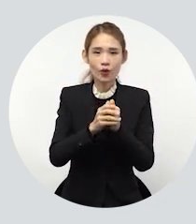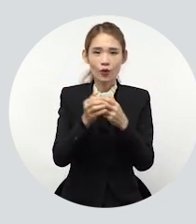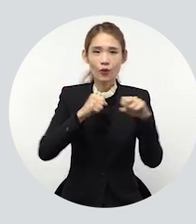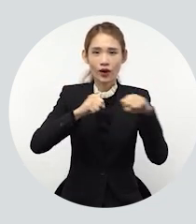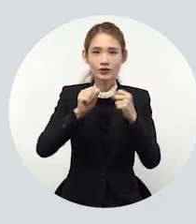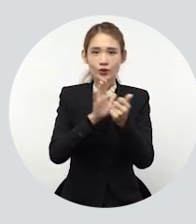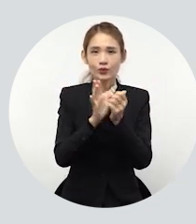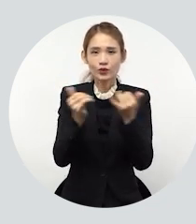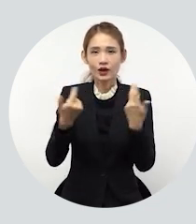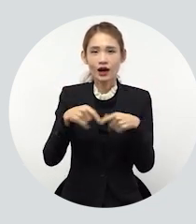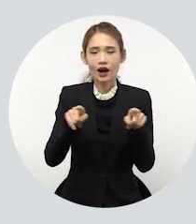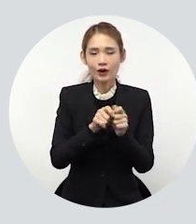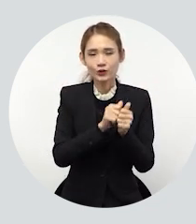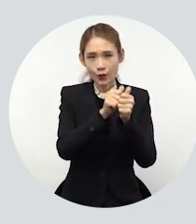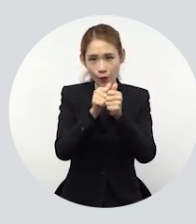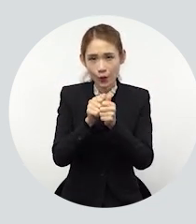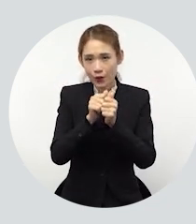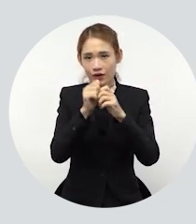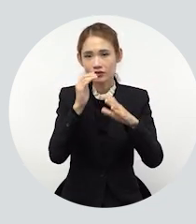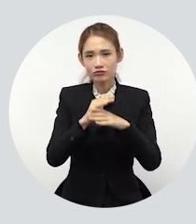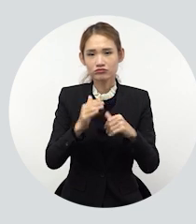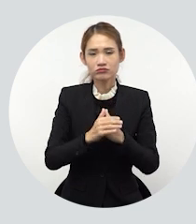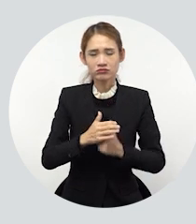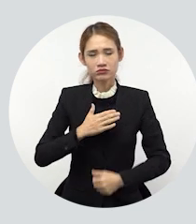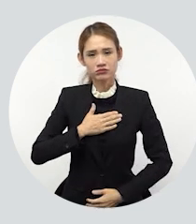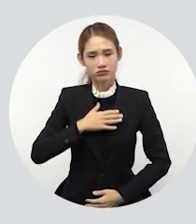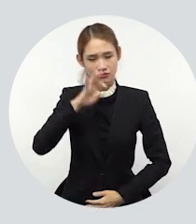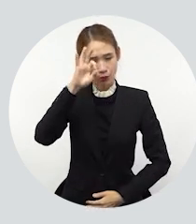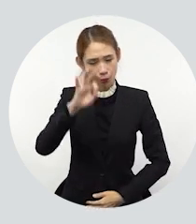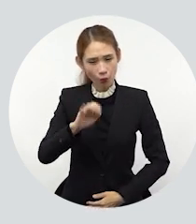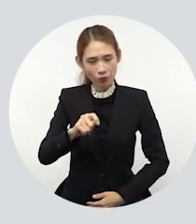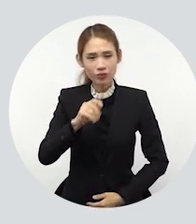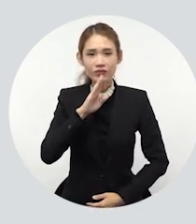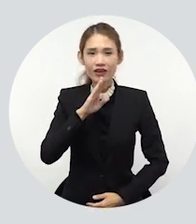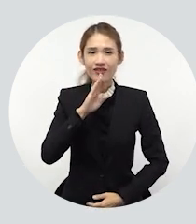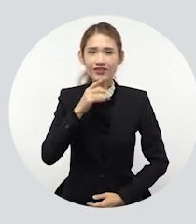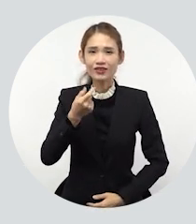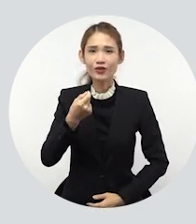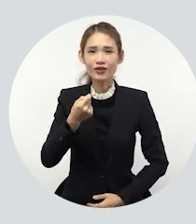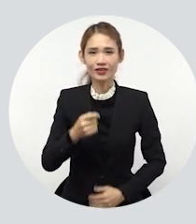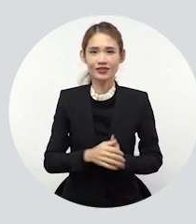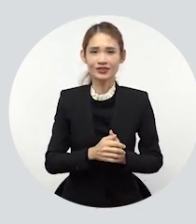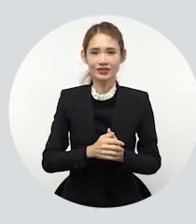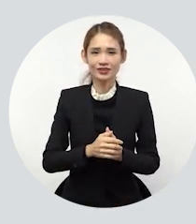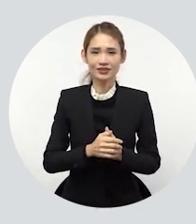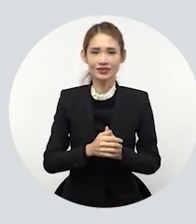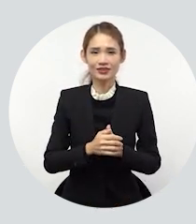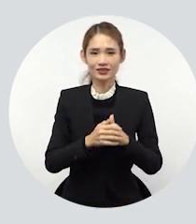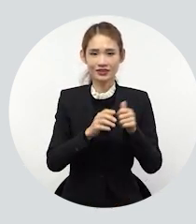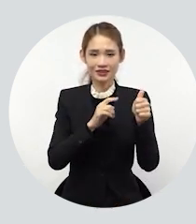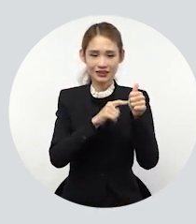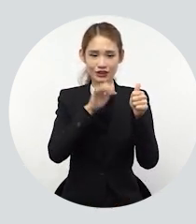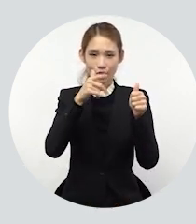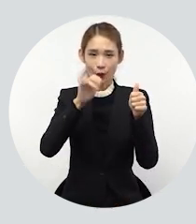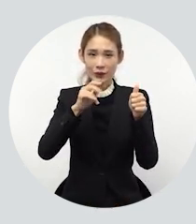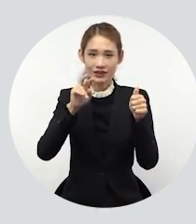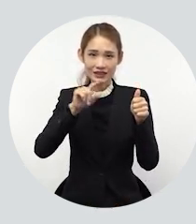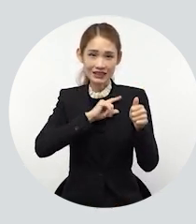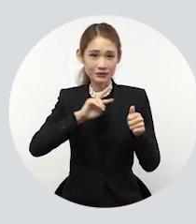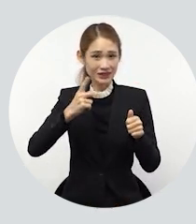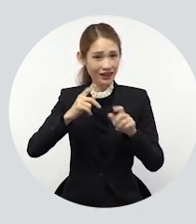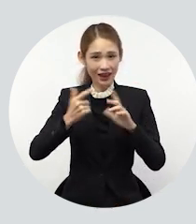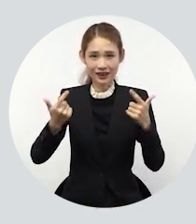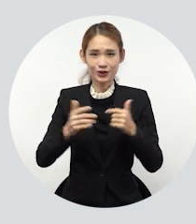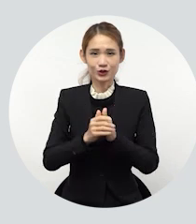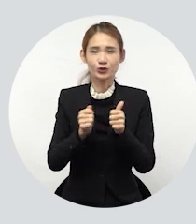활동보조사와 동행 중이다. 이런 표현을 제가 썼는데 일단 굉장히 맞는 표현 그쵸? 네. 이게 뭔가 경민이라는 이름이 틀리진 않았을